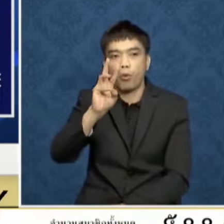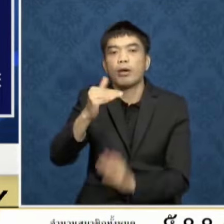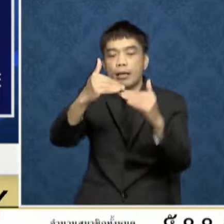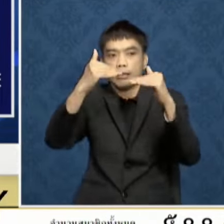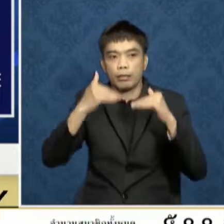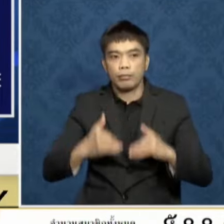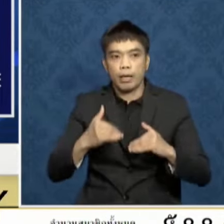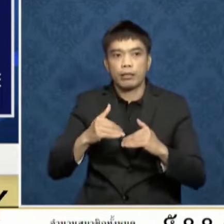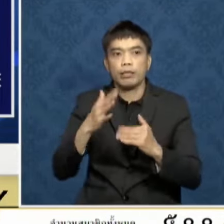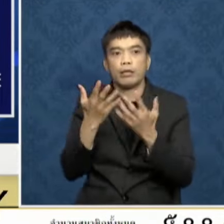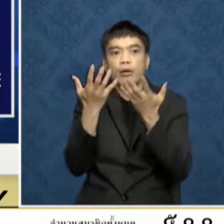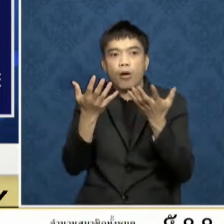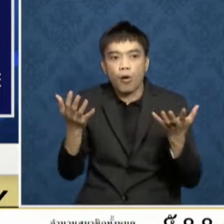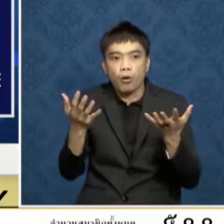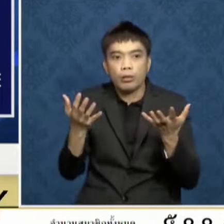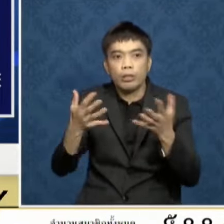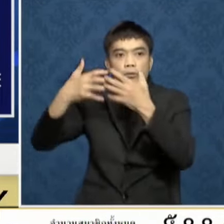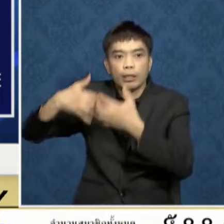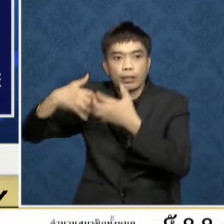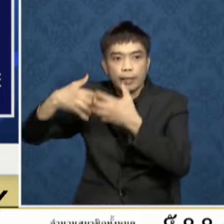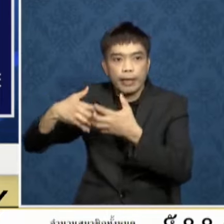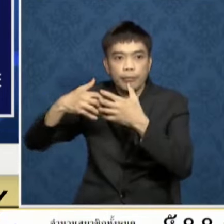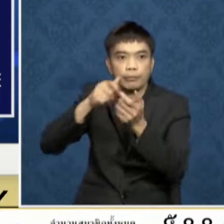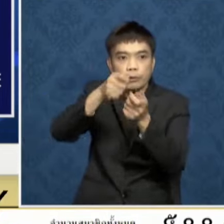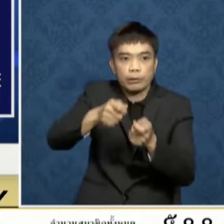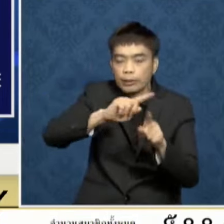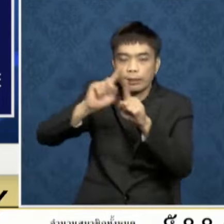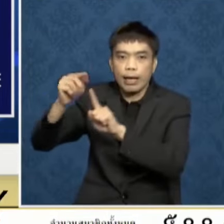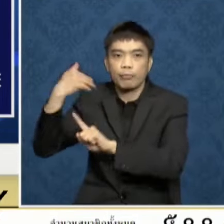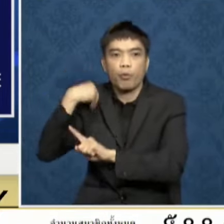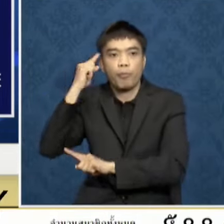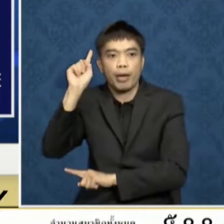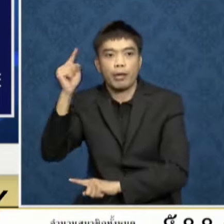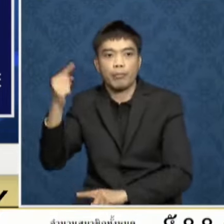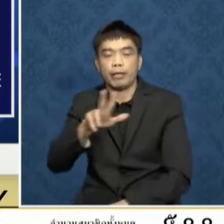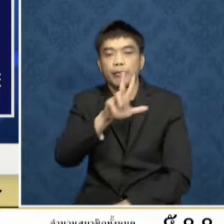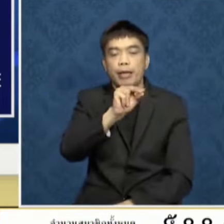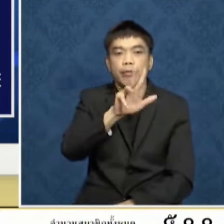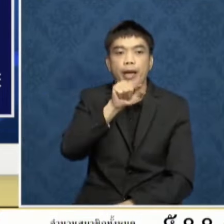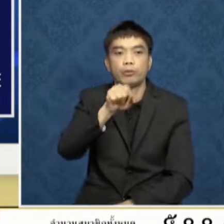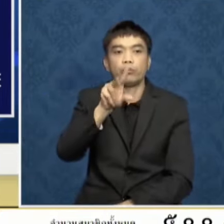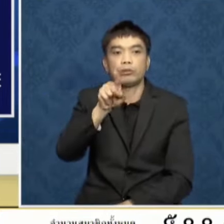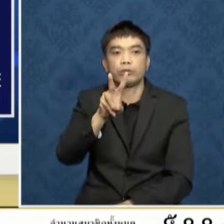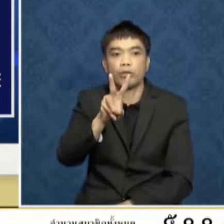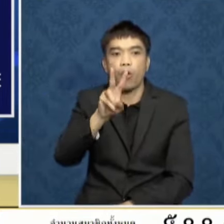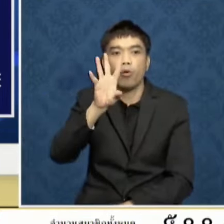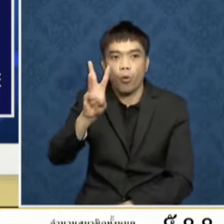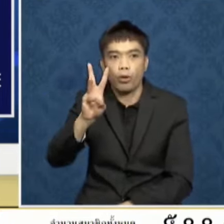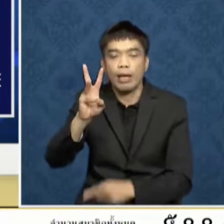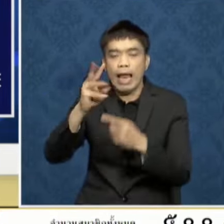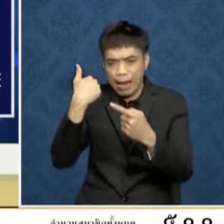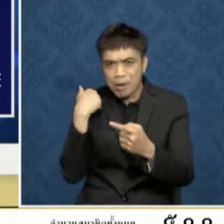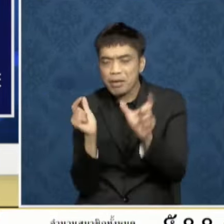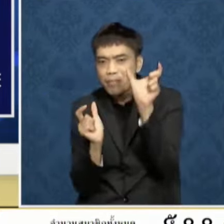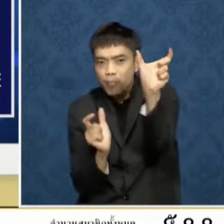อุตสาหกรรมสร้างสรรค์และเกิดขึ้นอีกแล้วค่ะเป็นงบประมาณที่ไม่ระบุว่าจะพัฒนาทักษะด้านใด